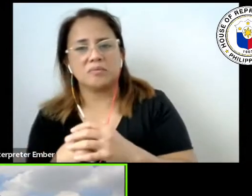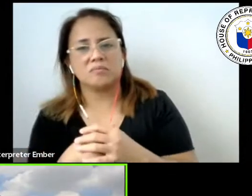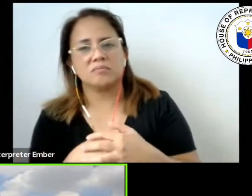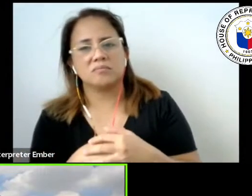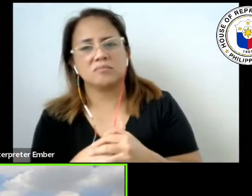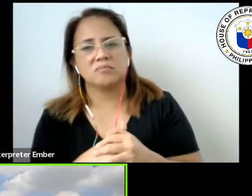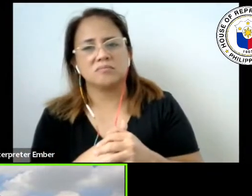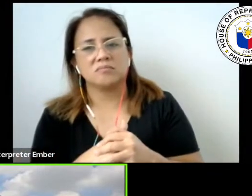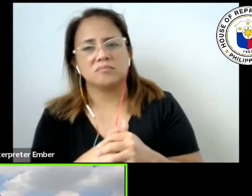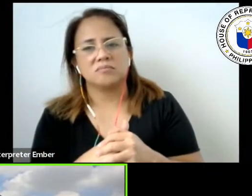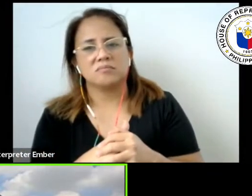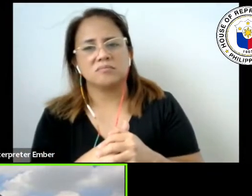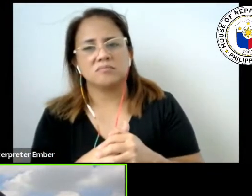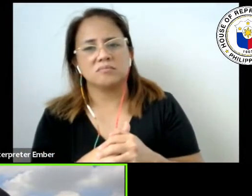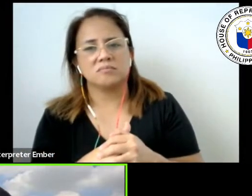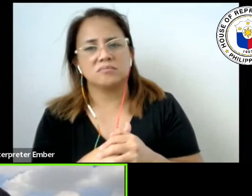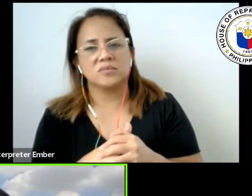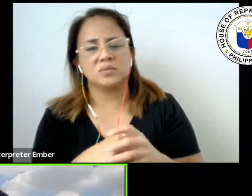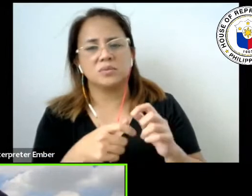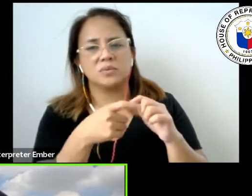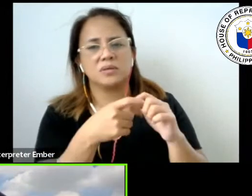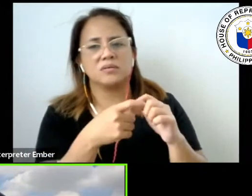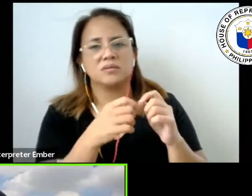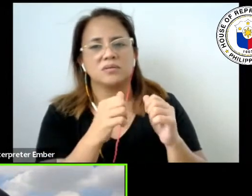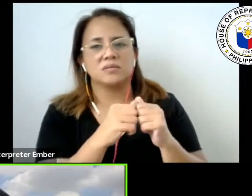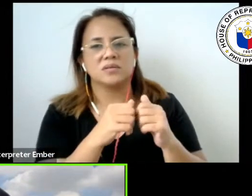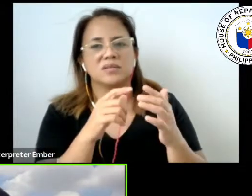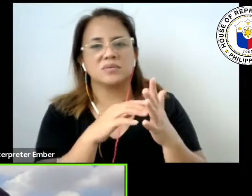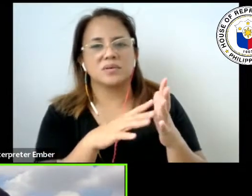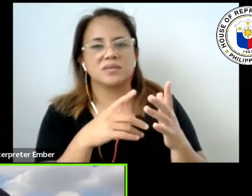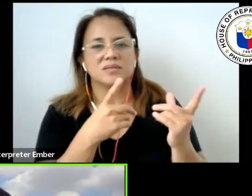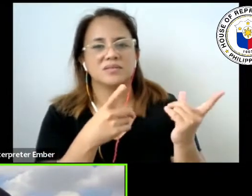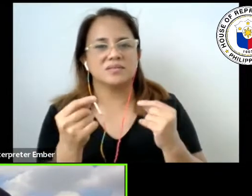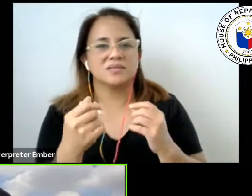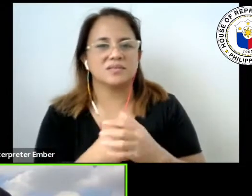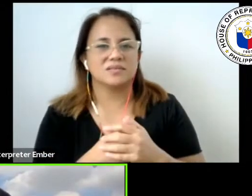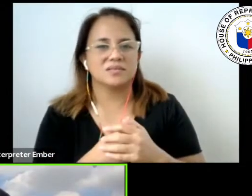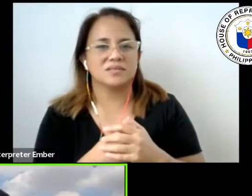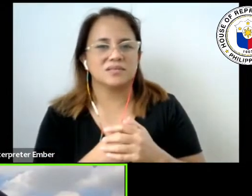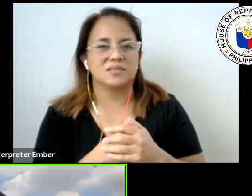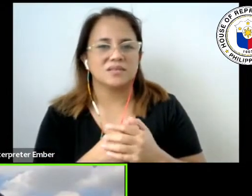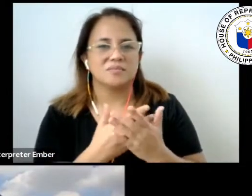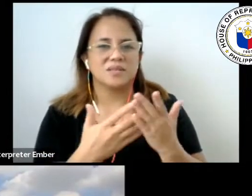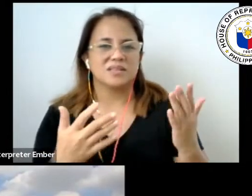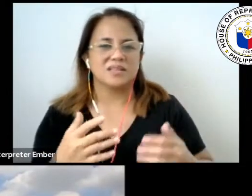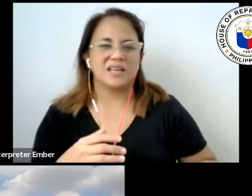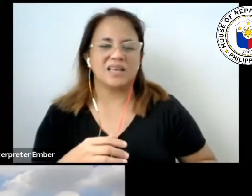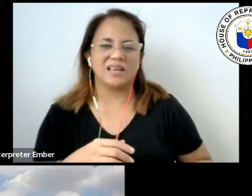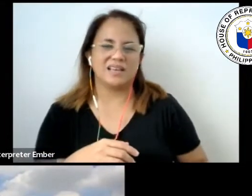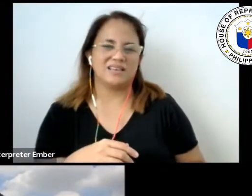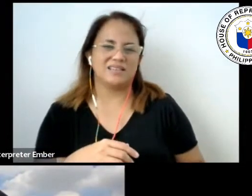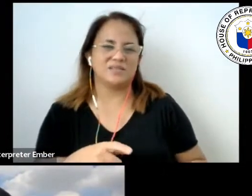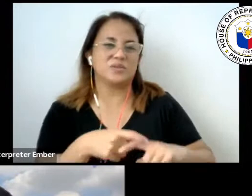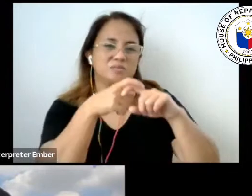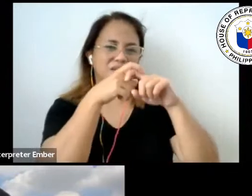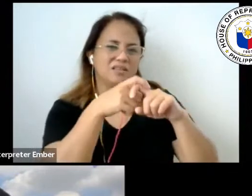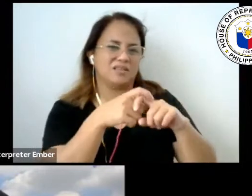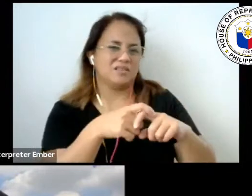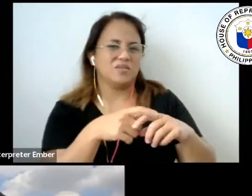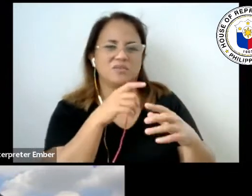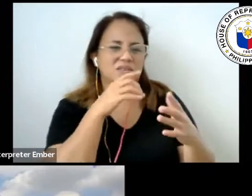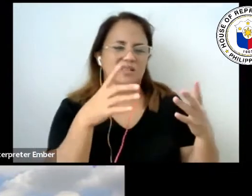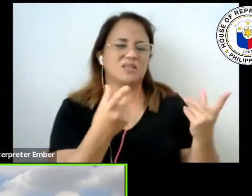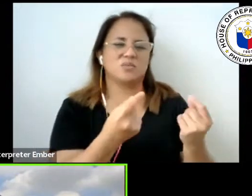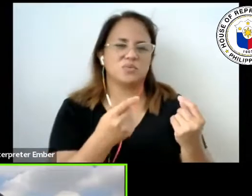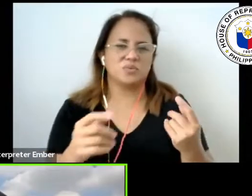Siguro po, kasi pag sinabi niyong suspend, tatama rin na yung teachers na gagawa ng materials, ano? So yan suspend yung, pala eh, oo, ano?